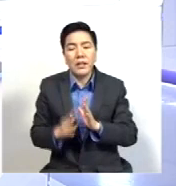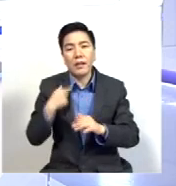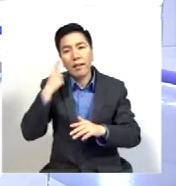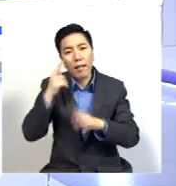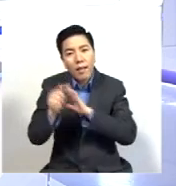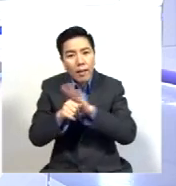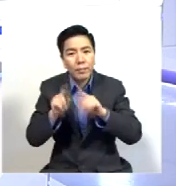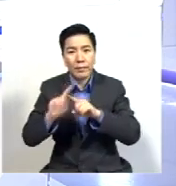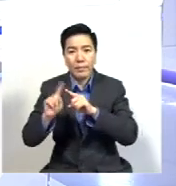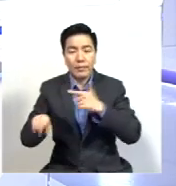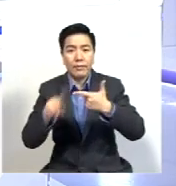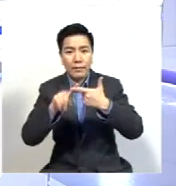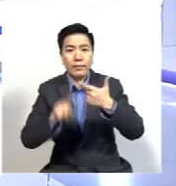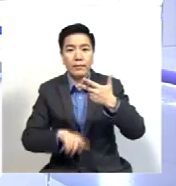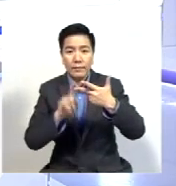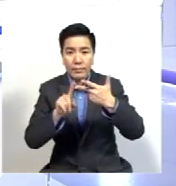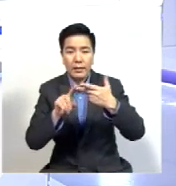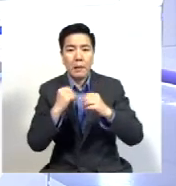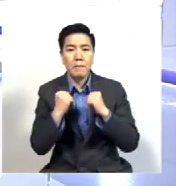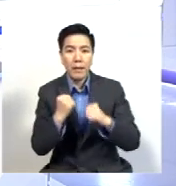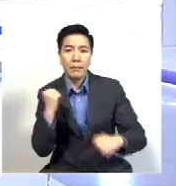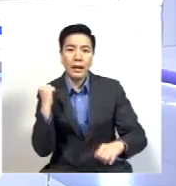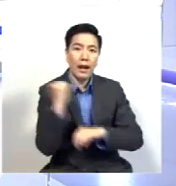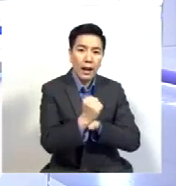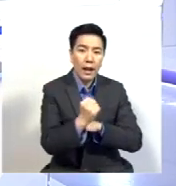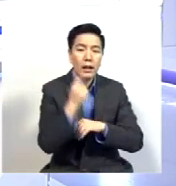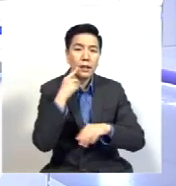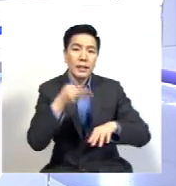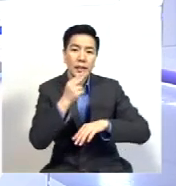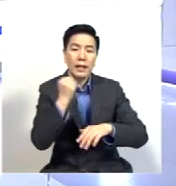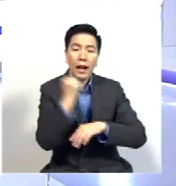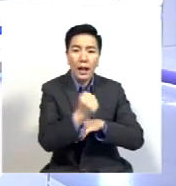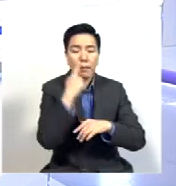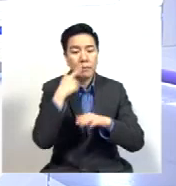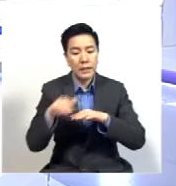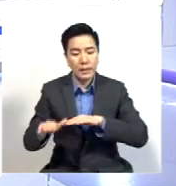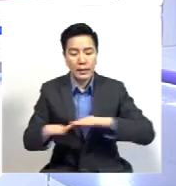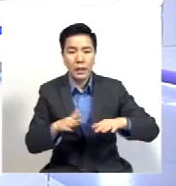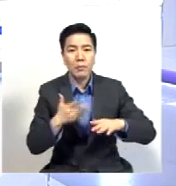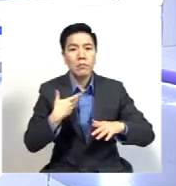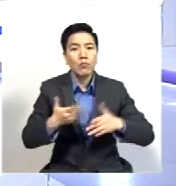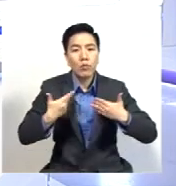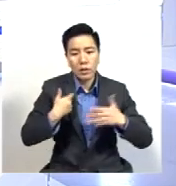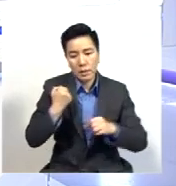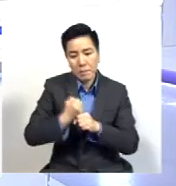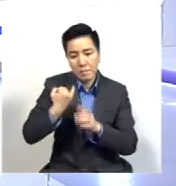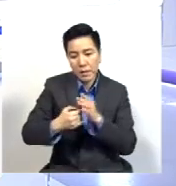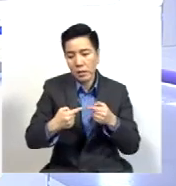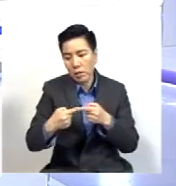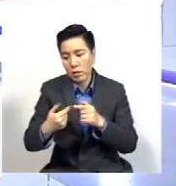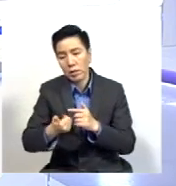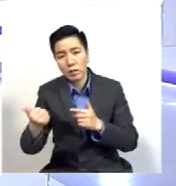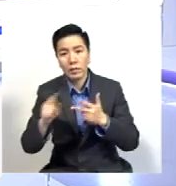ผิดที่ตนกระทำไว้ข้อหาที่3พยายามฆ่าผู้อื่นเพื่อตระเตรียมหรือเพื่ออำนวยความสะดวกในการกระทำผิดอย่